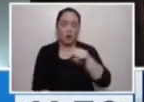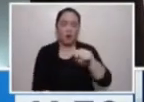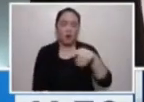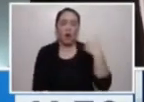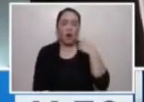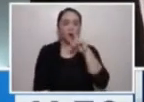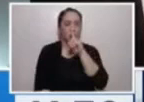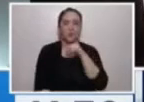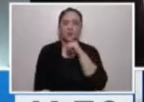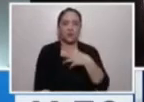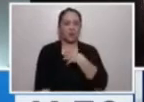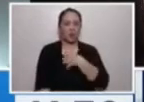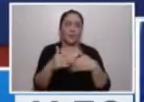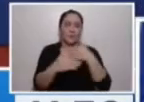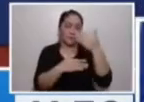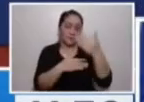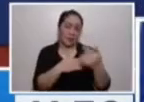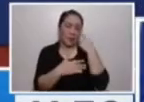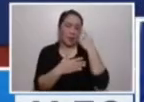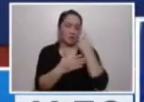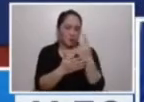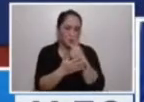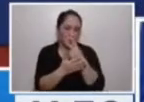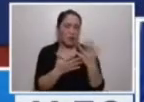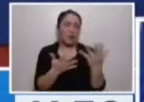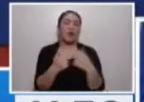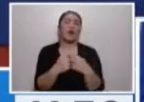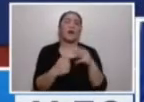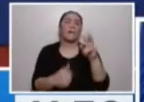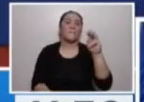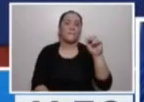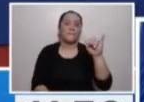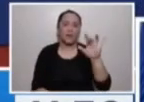Rocky, kumustahin naman natin? Kayo din po, maraming salamat.